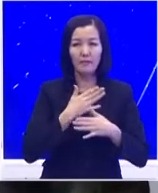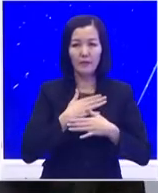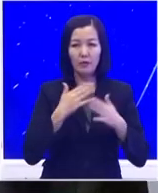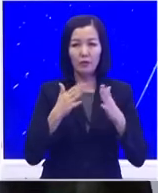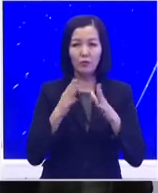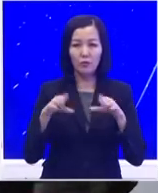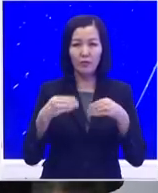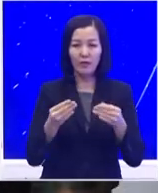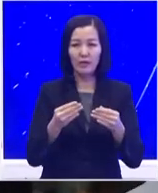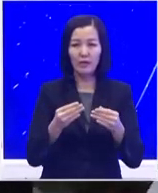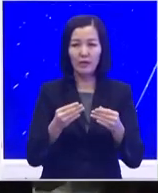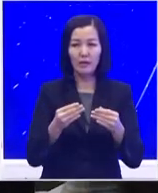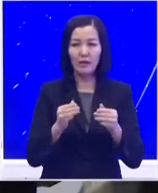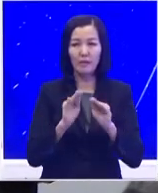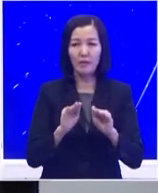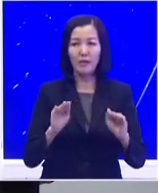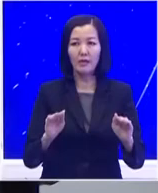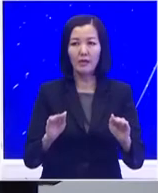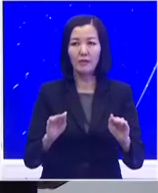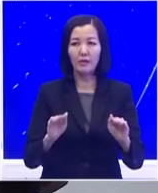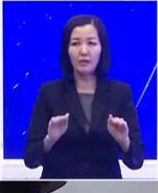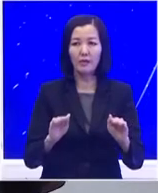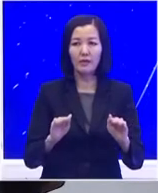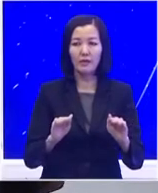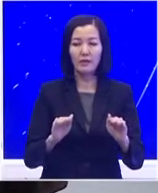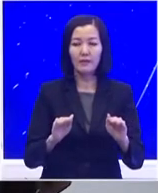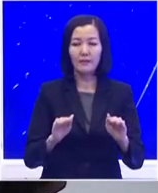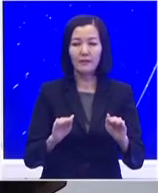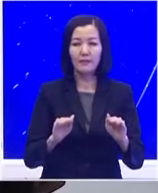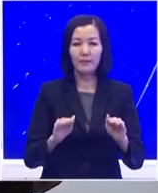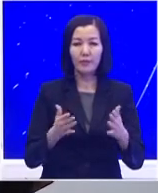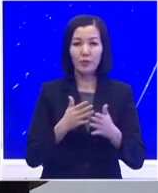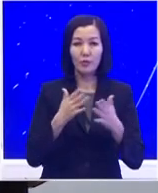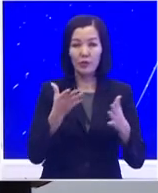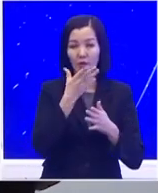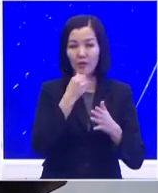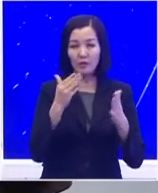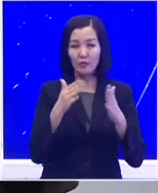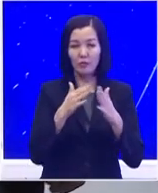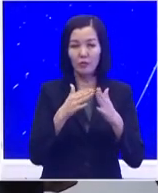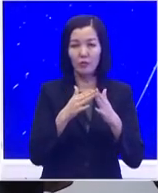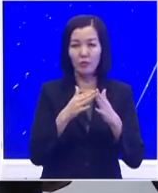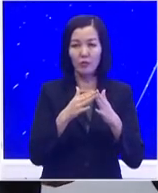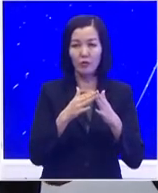осындай баспана бергеніне, балаларымның осындай зәулім үйлер беріп атқанына.